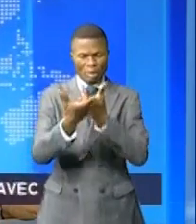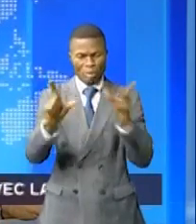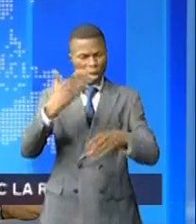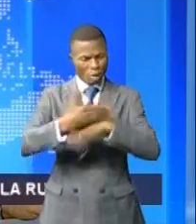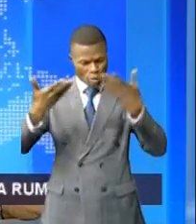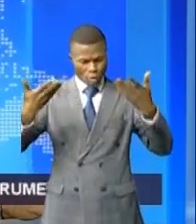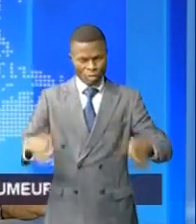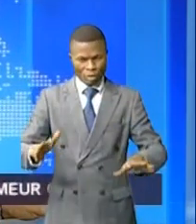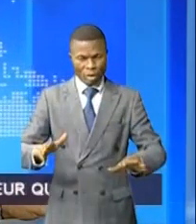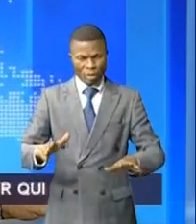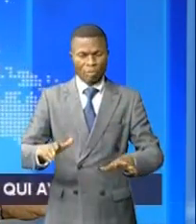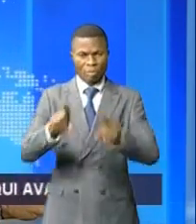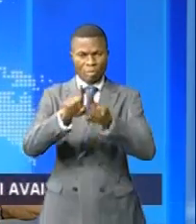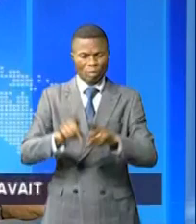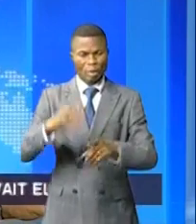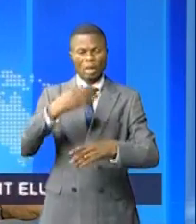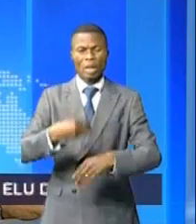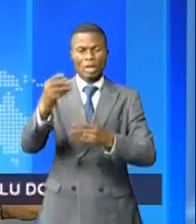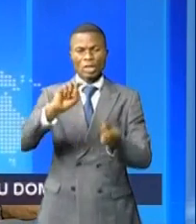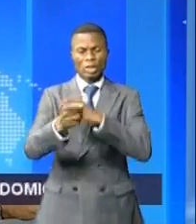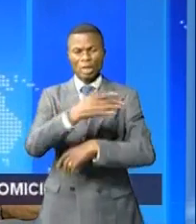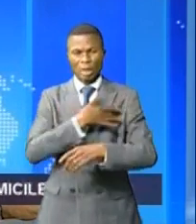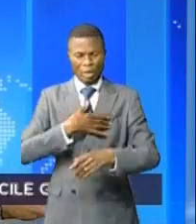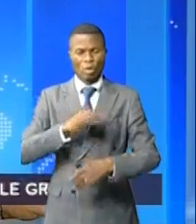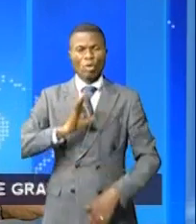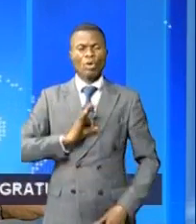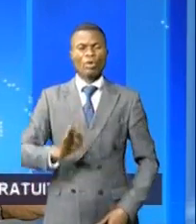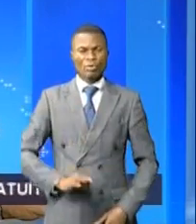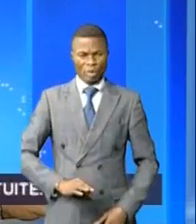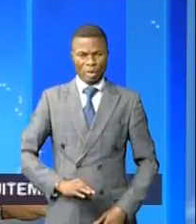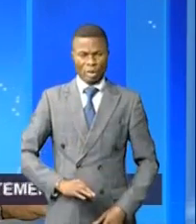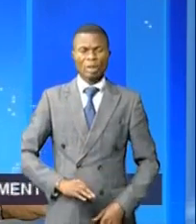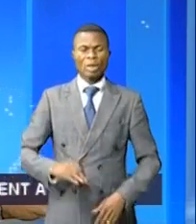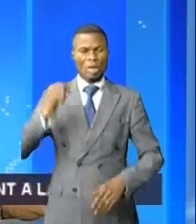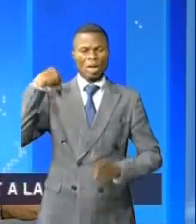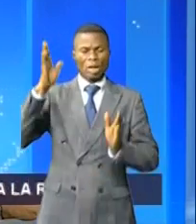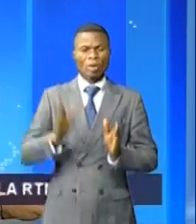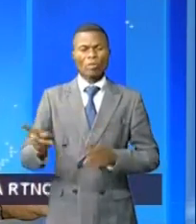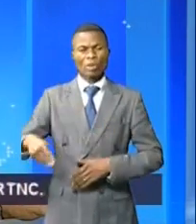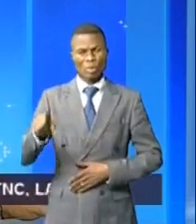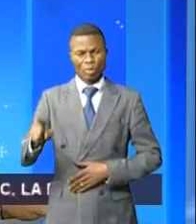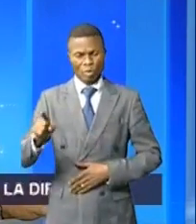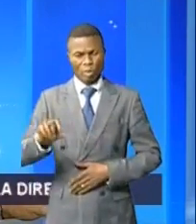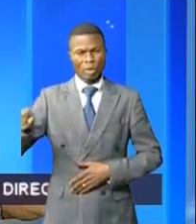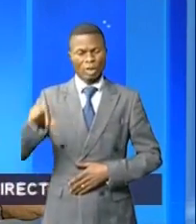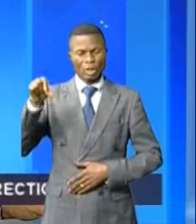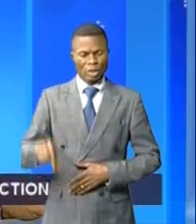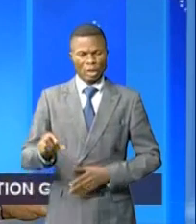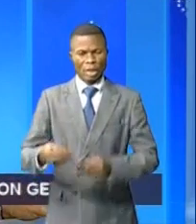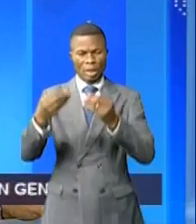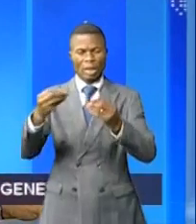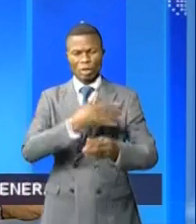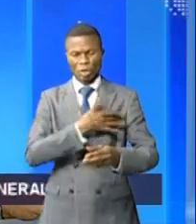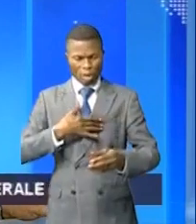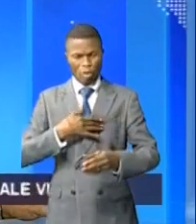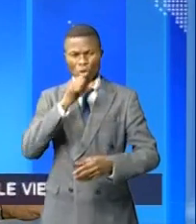modernisation. Elle a été même débaptisée Félix-Antoine Tshisekedi Tshilombo par le gouverneur de province Jacques Kiabula-Katwe lors